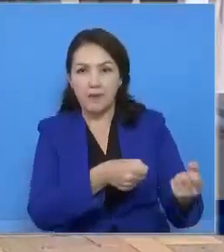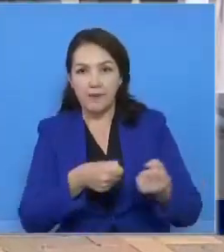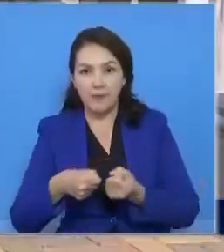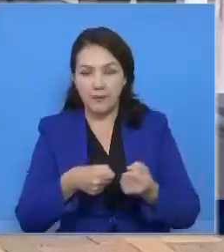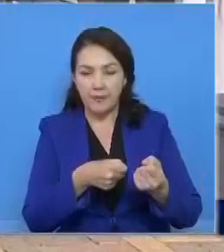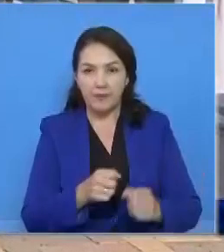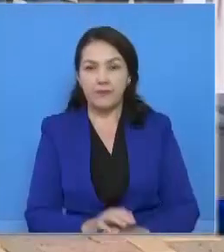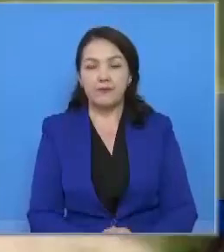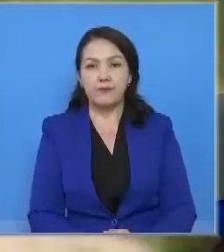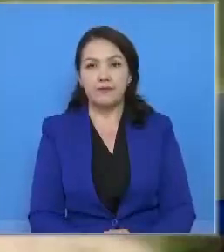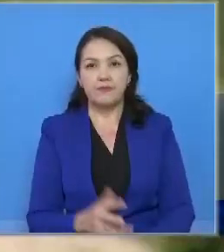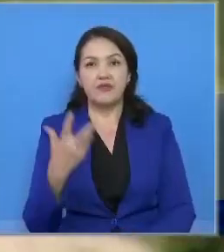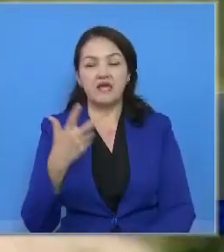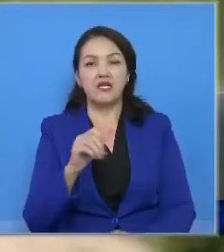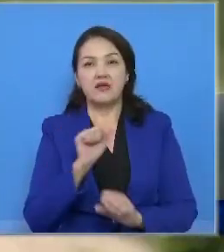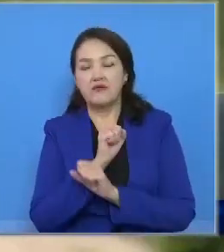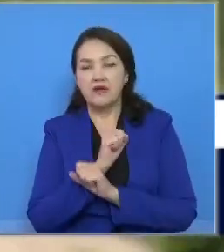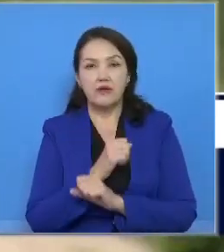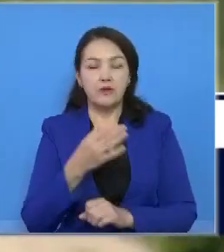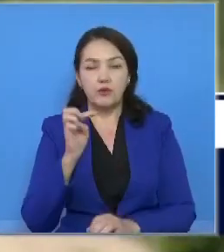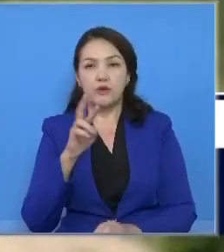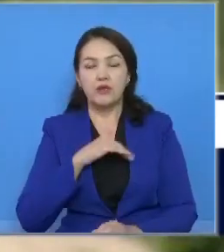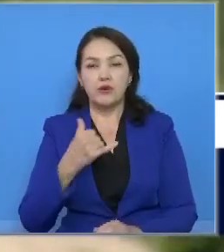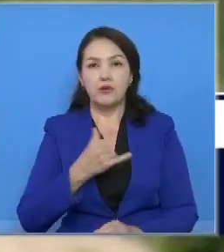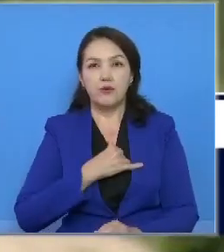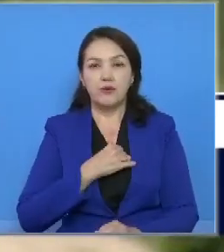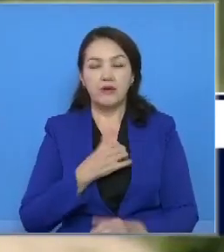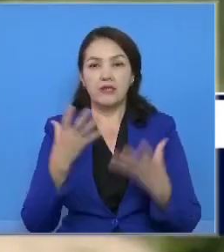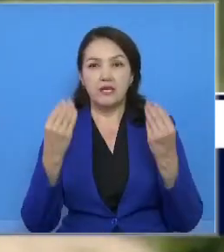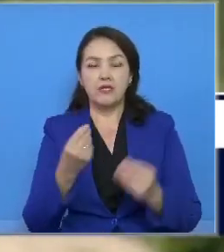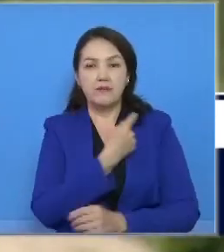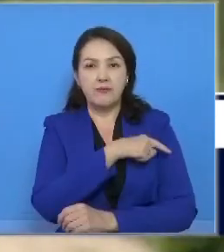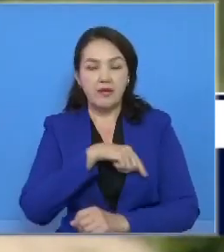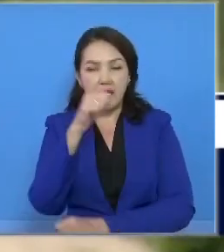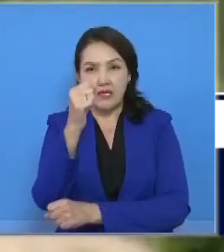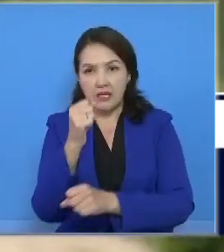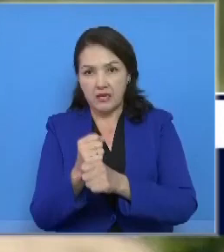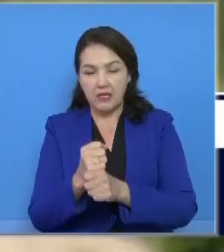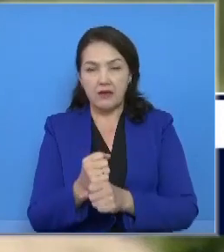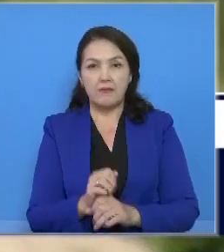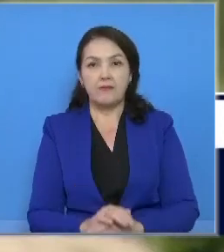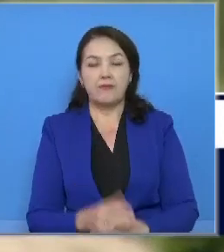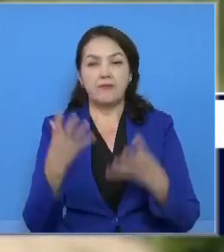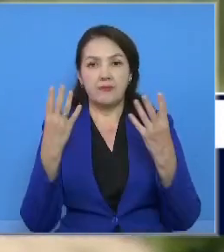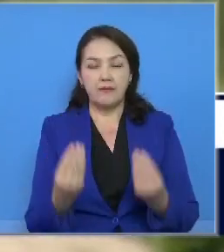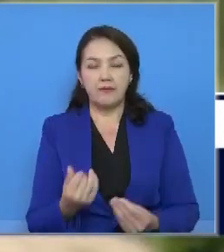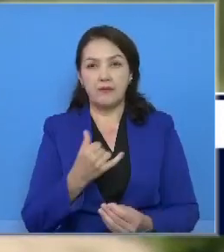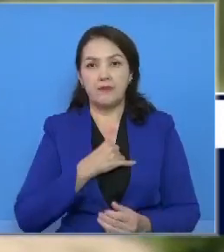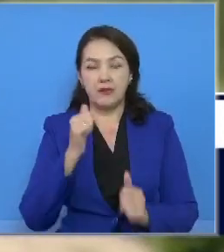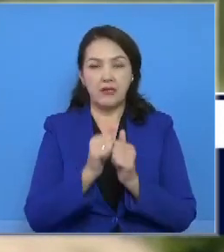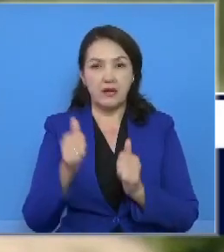каната июня это у нас День медика поэтому к этому дню у нас